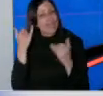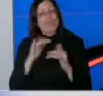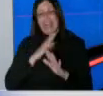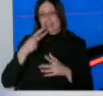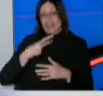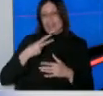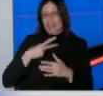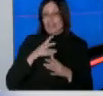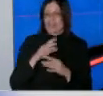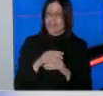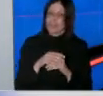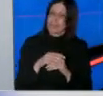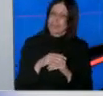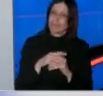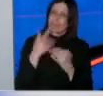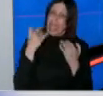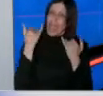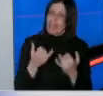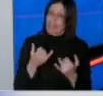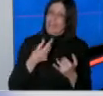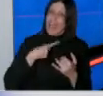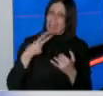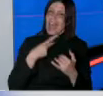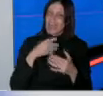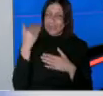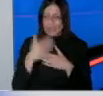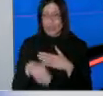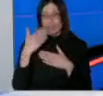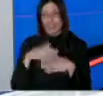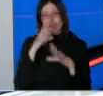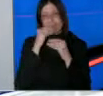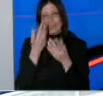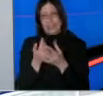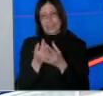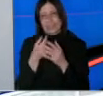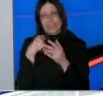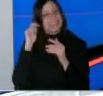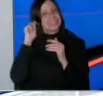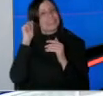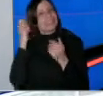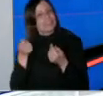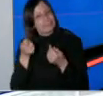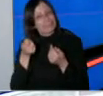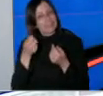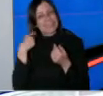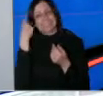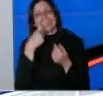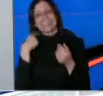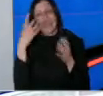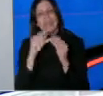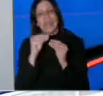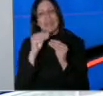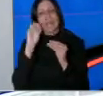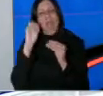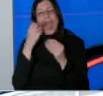ואני. יש באוזניה? לא, לא, אין. יופי, עכשיו אנחנו מדברים. סוף סוף אנחנו מדברים. להזדהות עם מורן המאממת שלנו, גם אנחנו